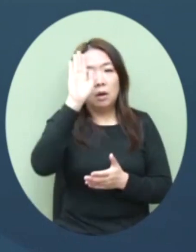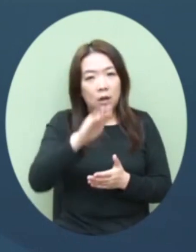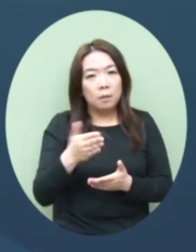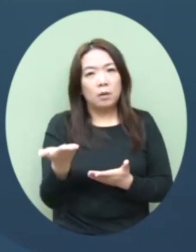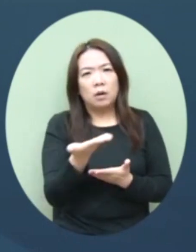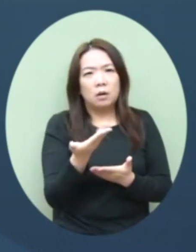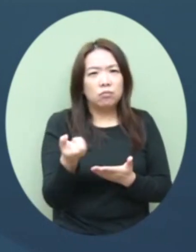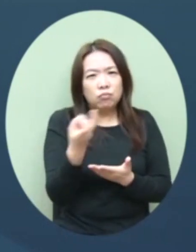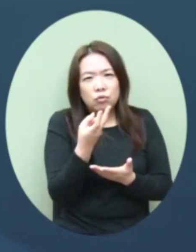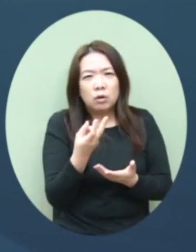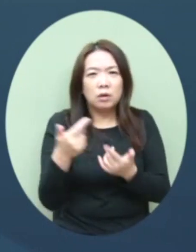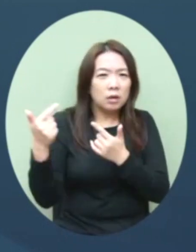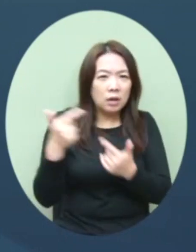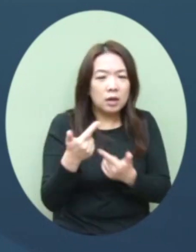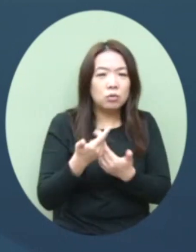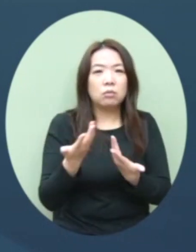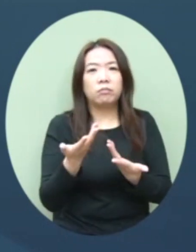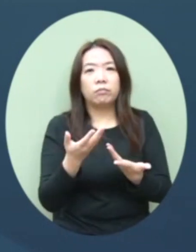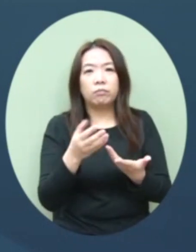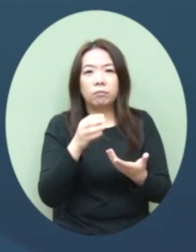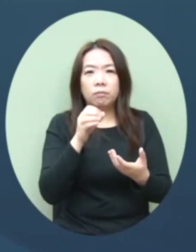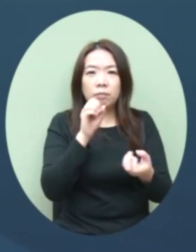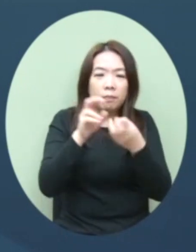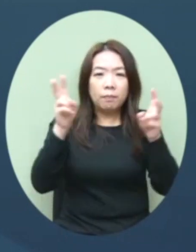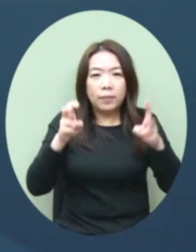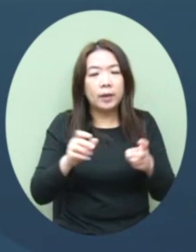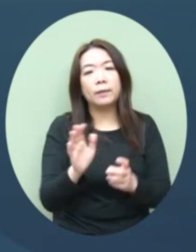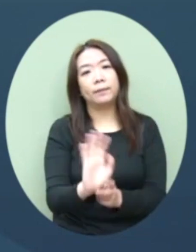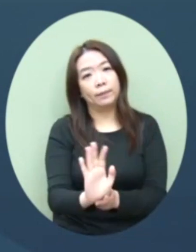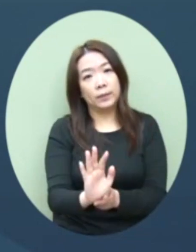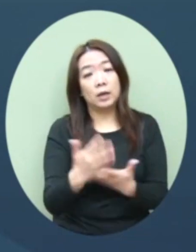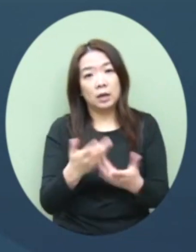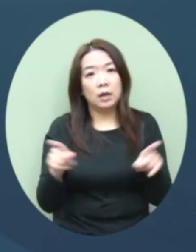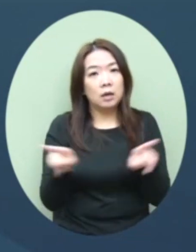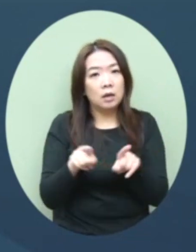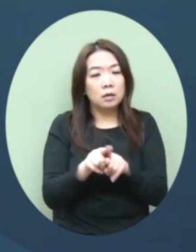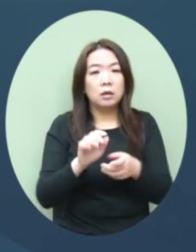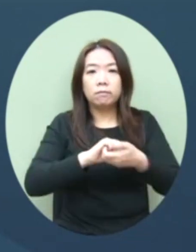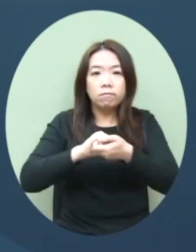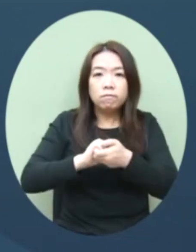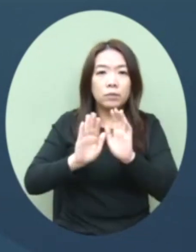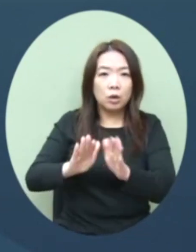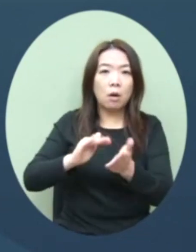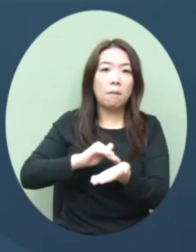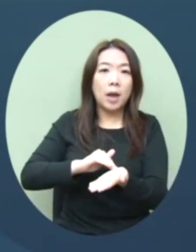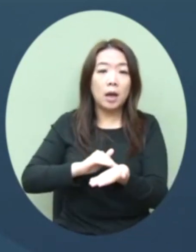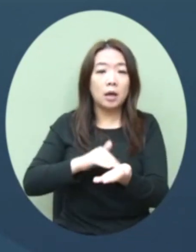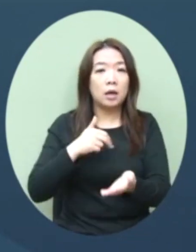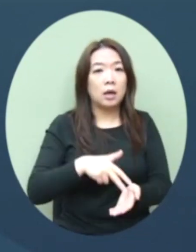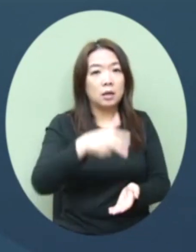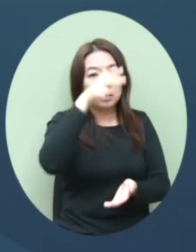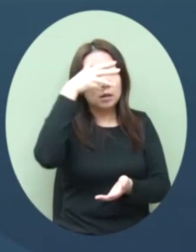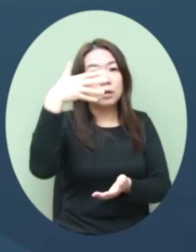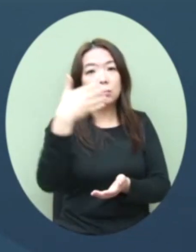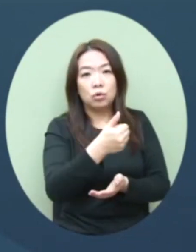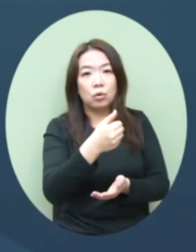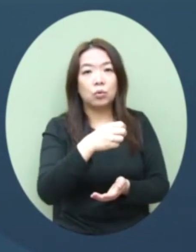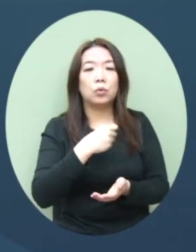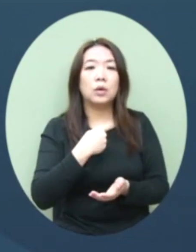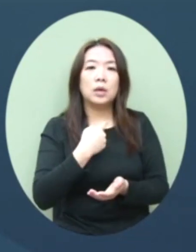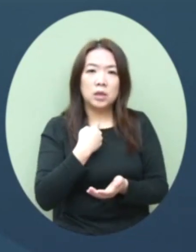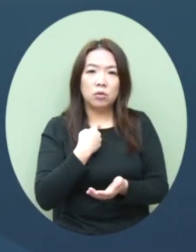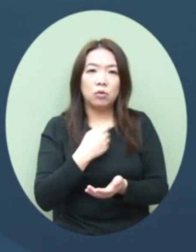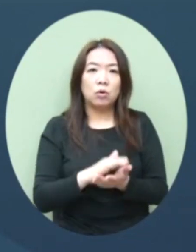不要再糾纏在這個議題現在是需要同心來抗疫而行政長官是需要扶起這個